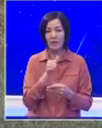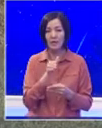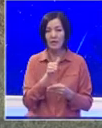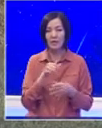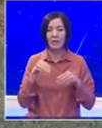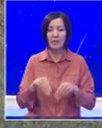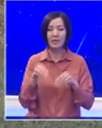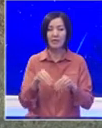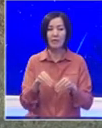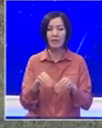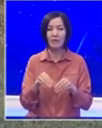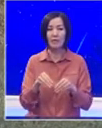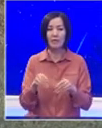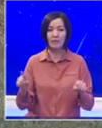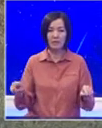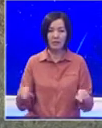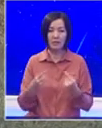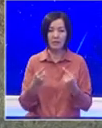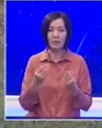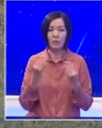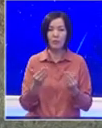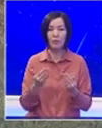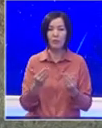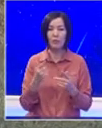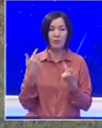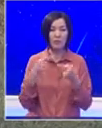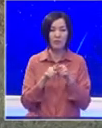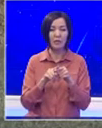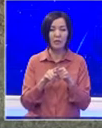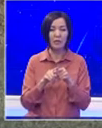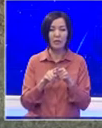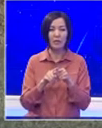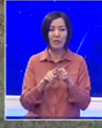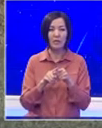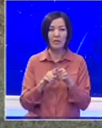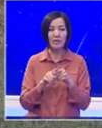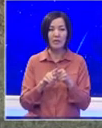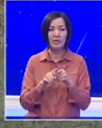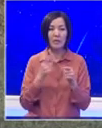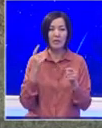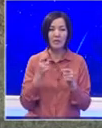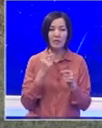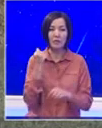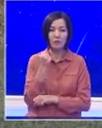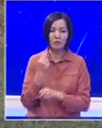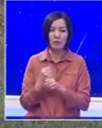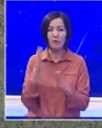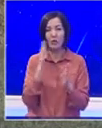егістік алқаптары жанданып, бүгінде мына техникалар саны да шаруаларында өздері мына ауа